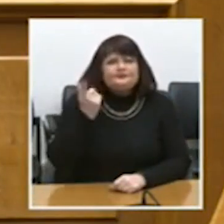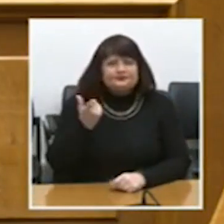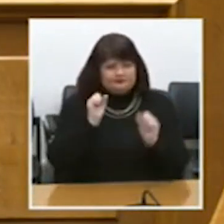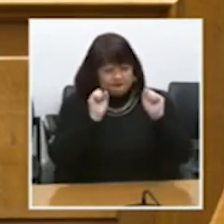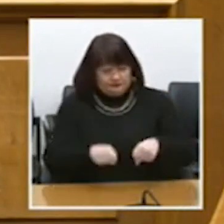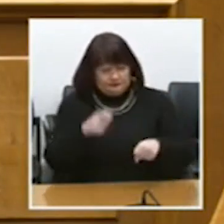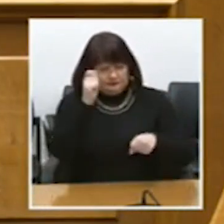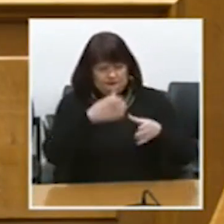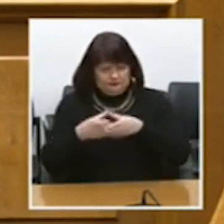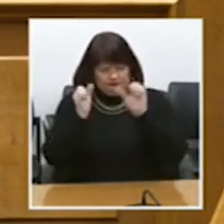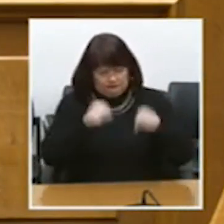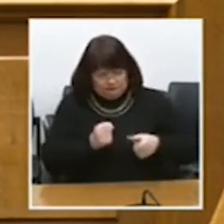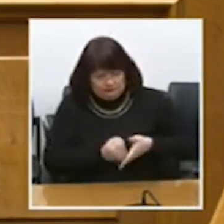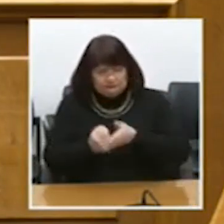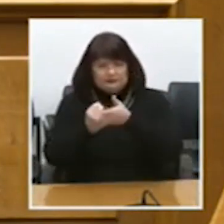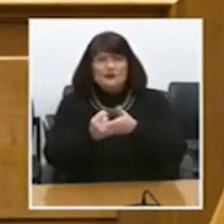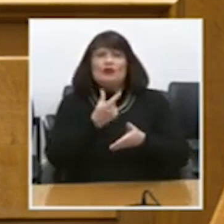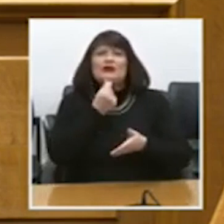κομμάτων ως λευκή επιταγή.